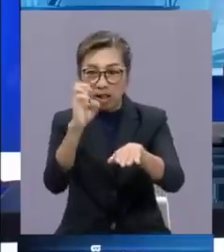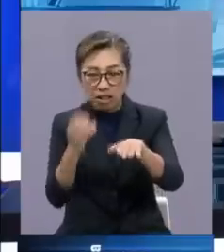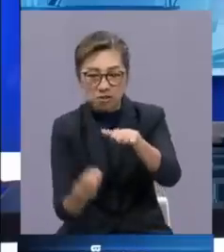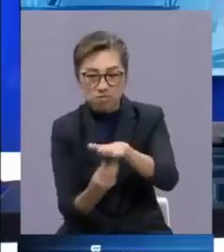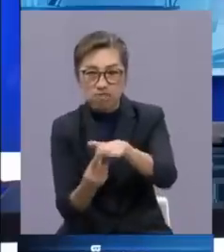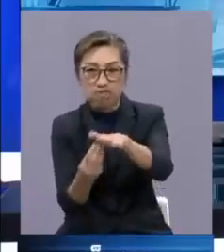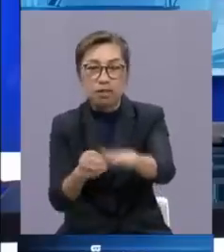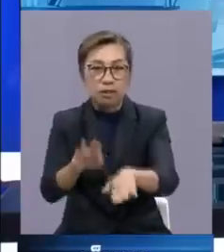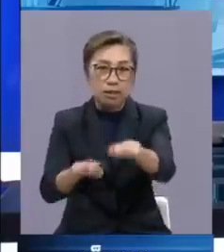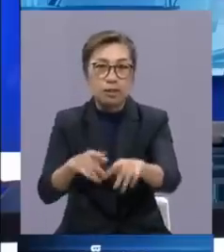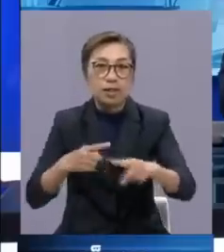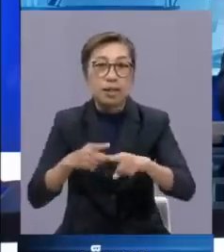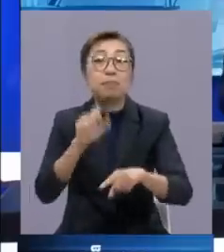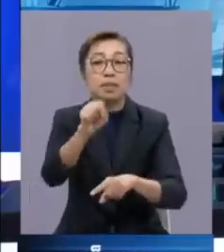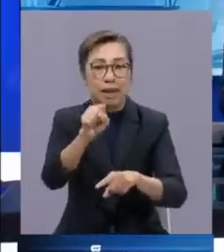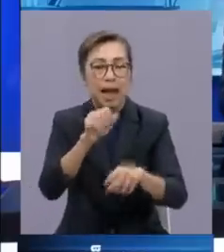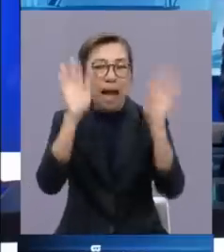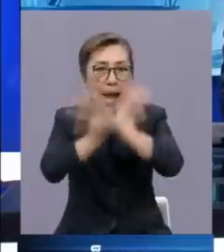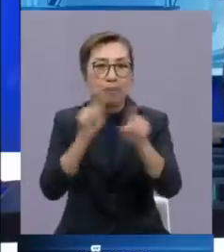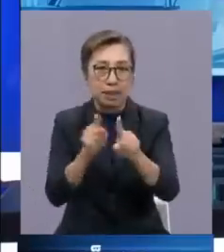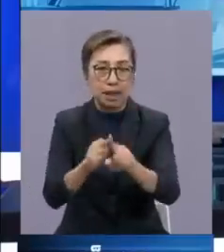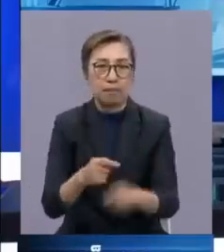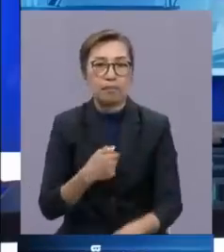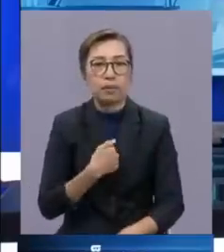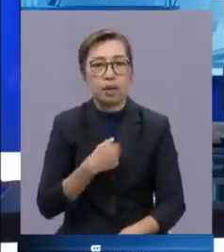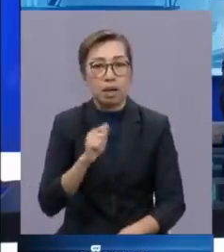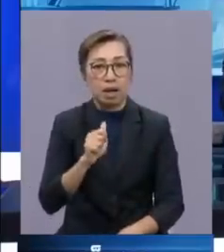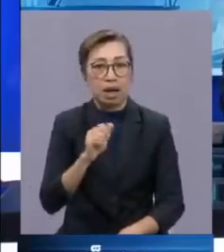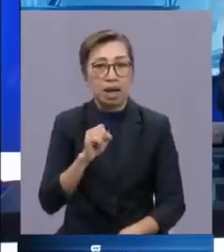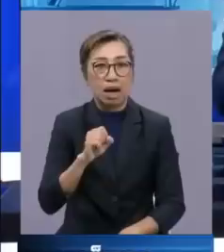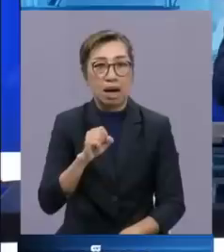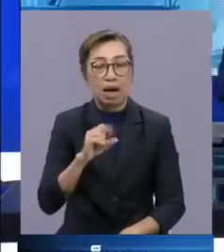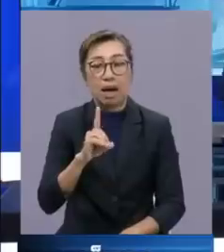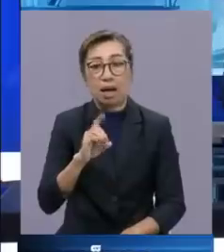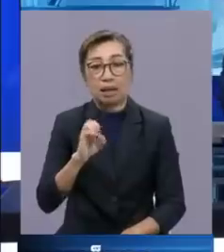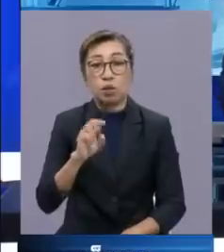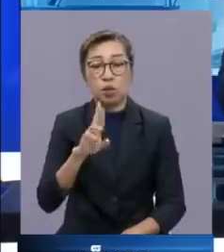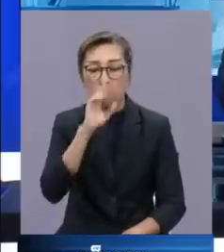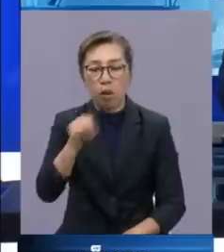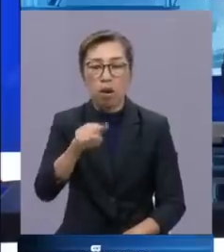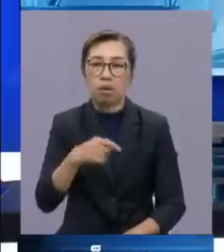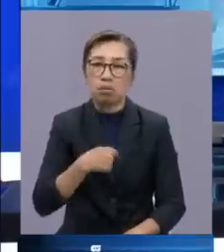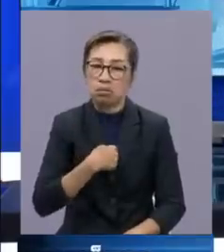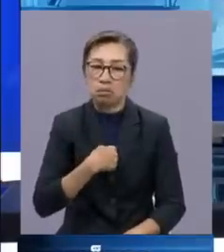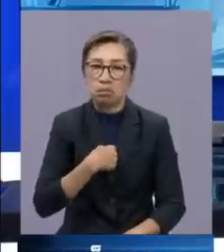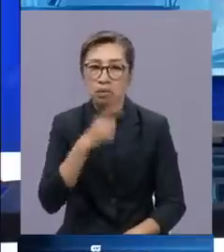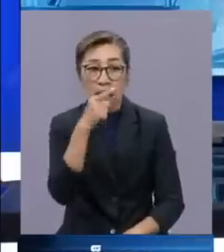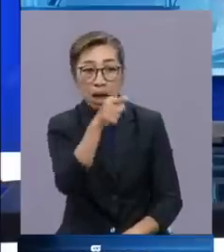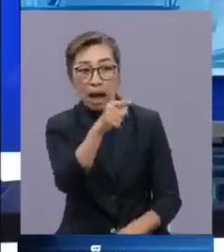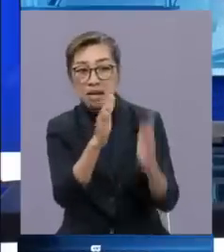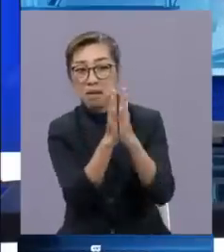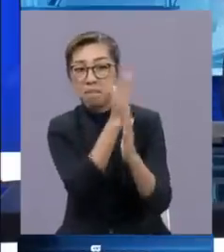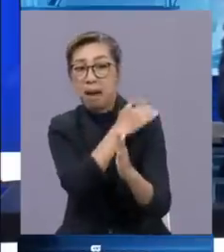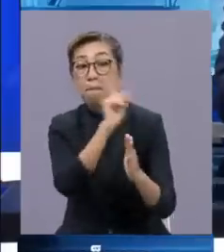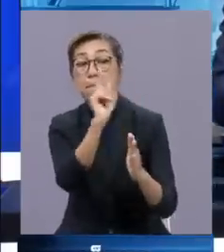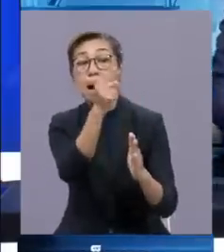พูดแรงกว่านั้นคุณนัทคุณผู้ชม ครับ บอกว่าผมจะไม่มีวันยอมให้สามเณรหรือพระบวชใหม